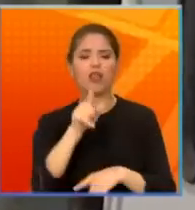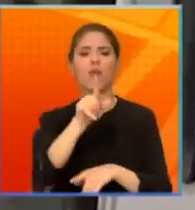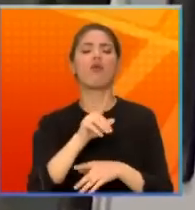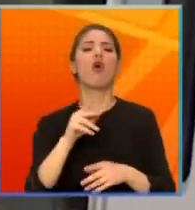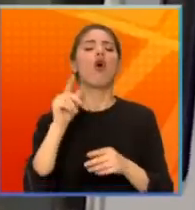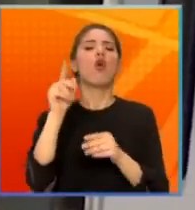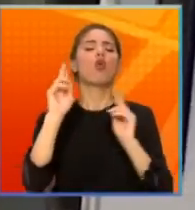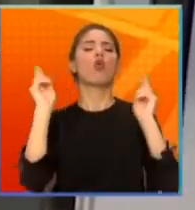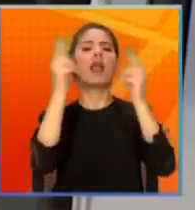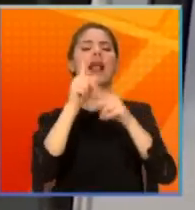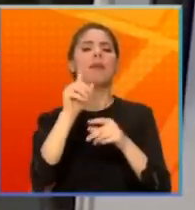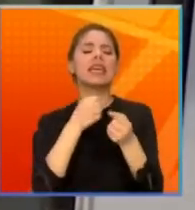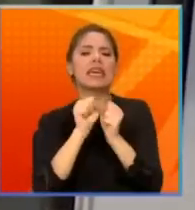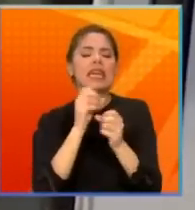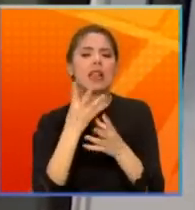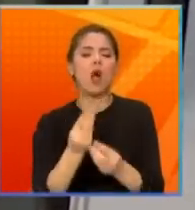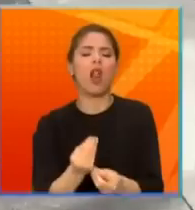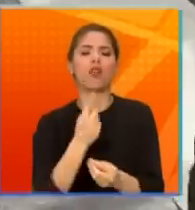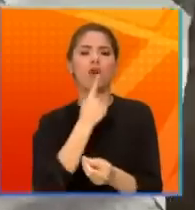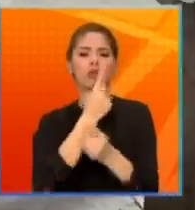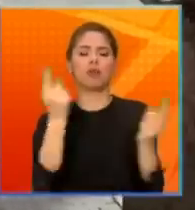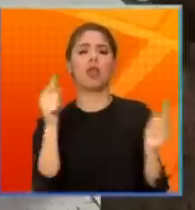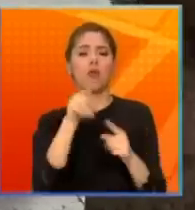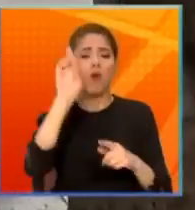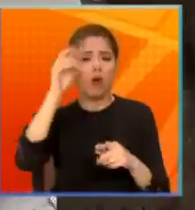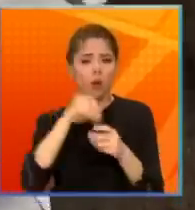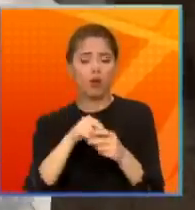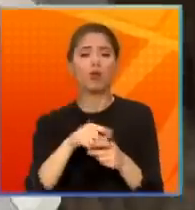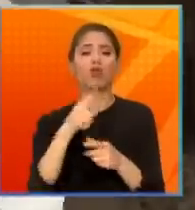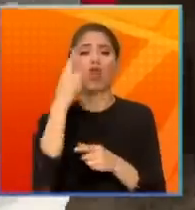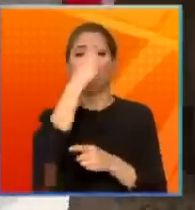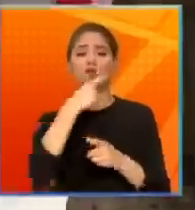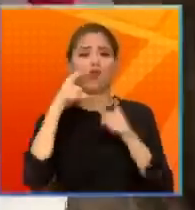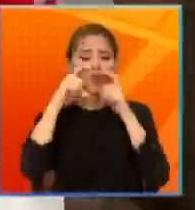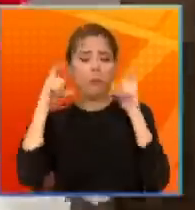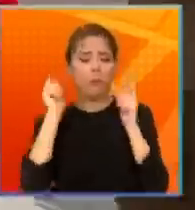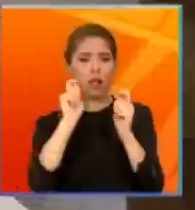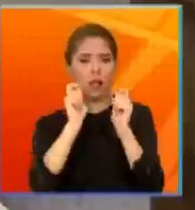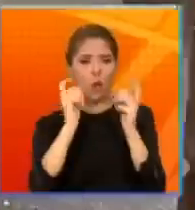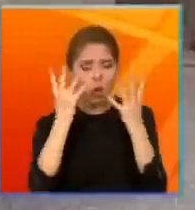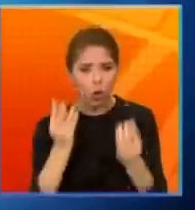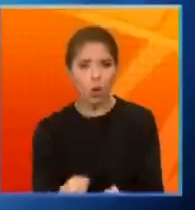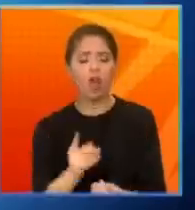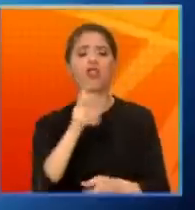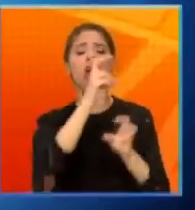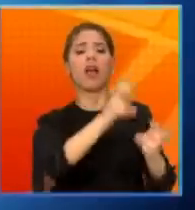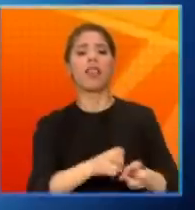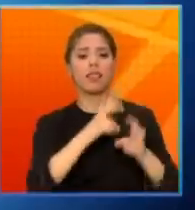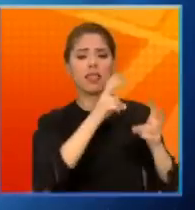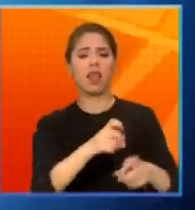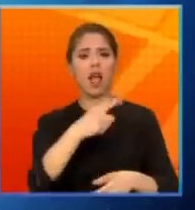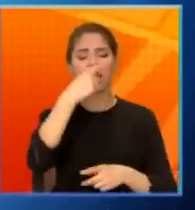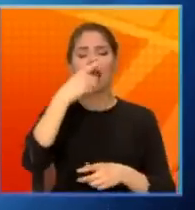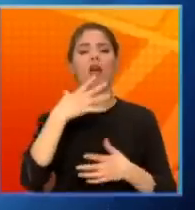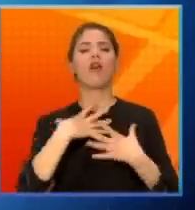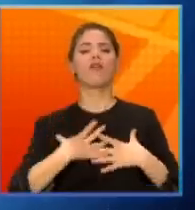geleceği aktarıldı. Kehanet gibi raporda yüz maskelerinin kullanımı zorunlu hale gelecek, tren istasyonlarında vücut